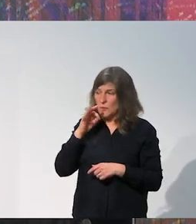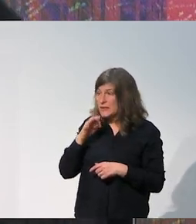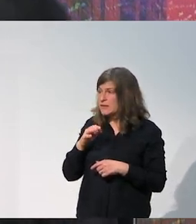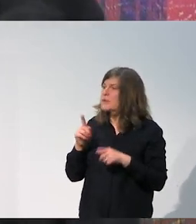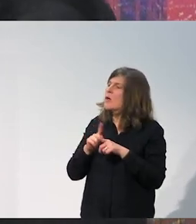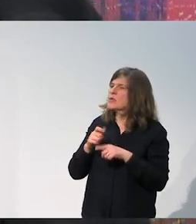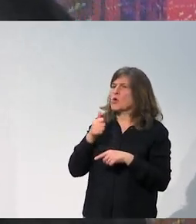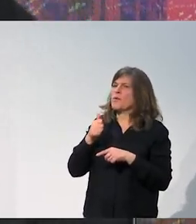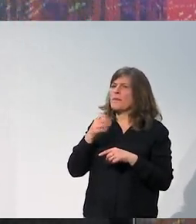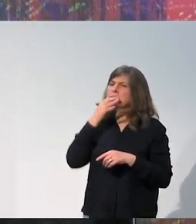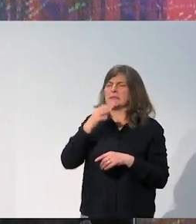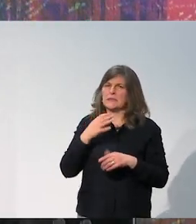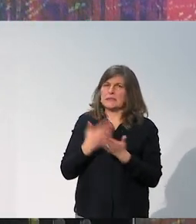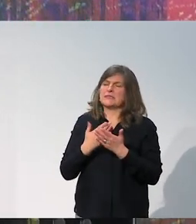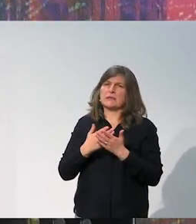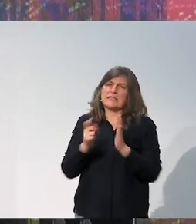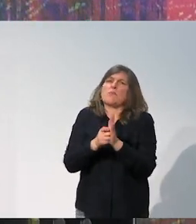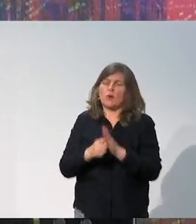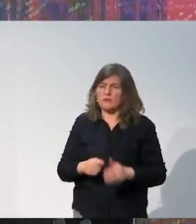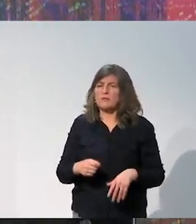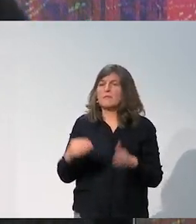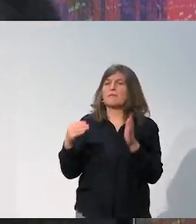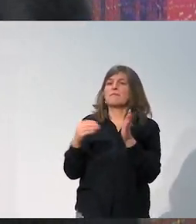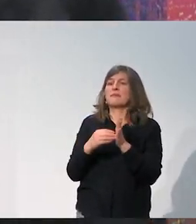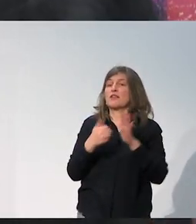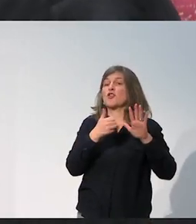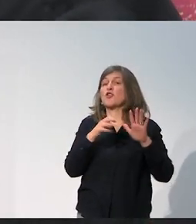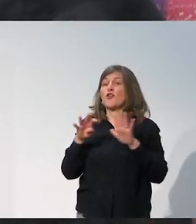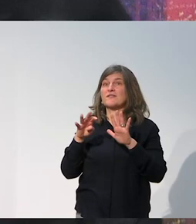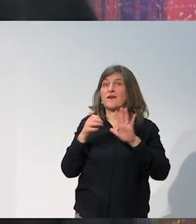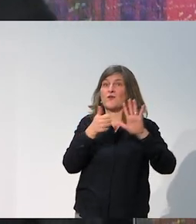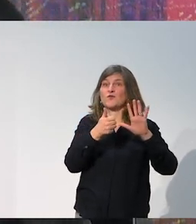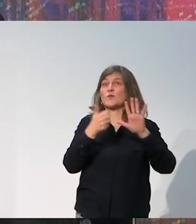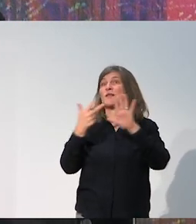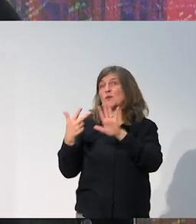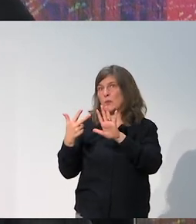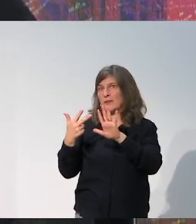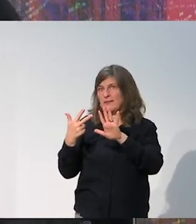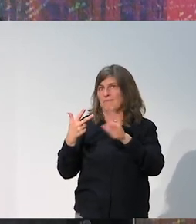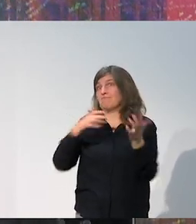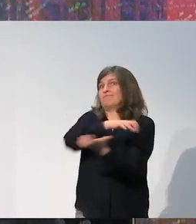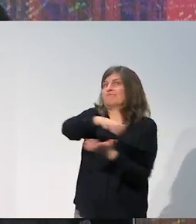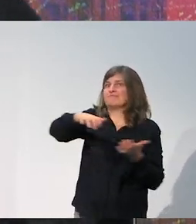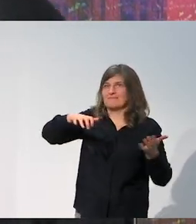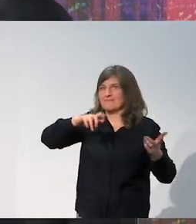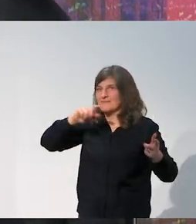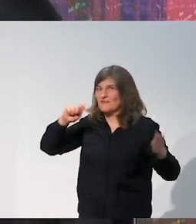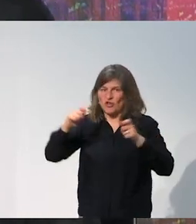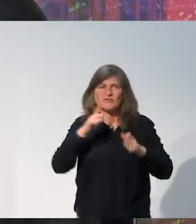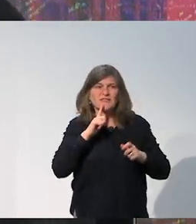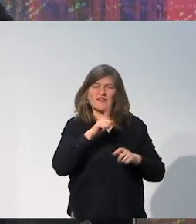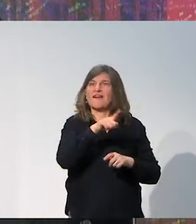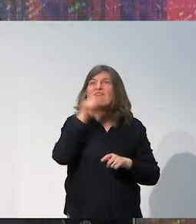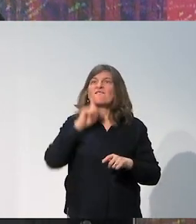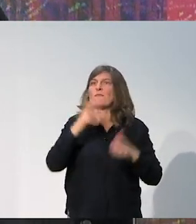l'époque, parce que 1974, 1968 est passé par là. Il sent bien que les choses changent, la révolution. Les femmes veulent prendre la place